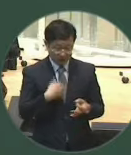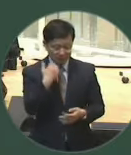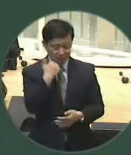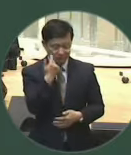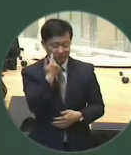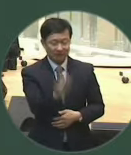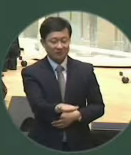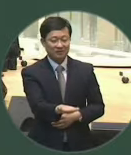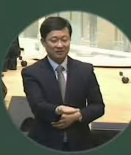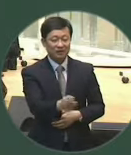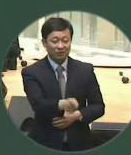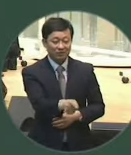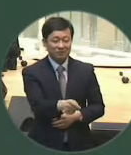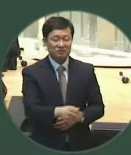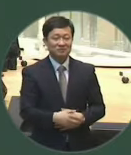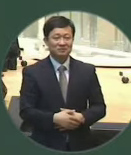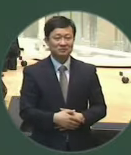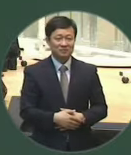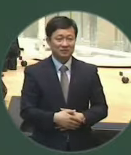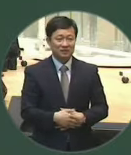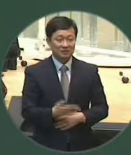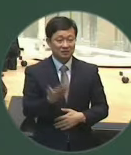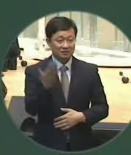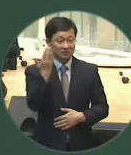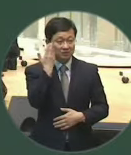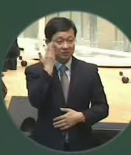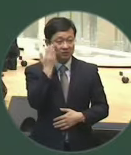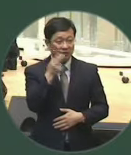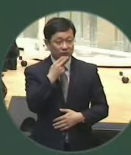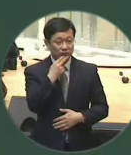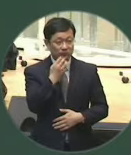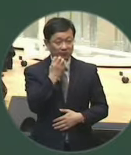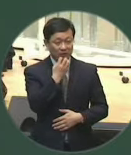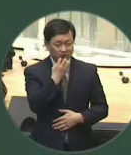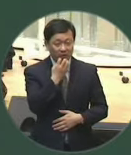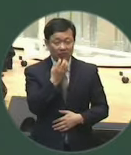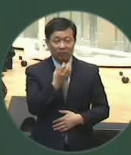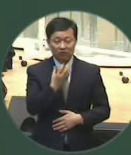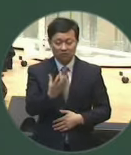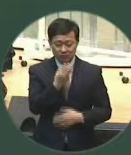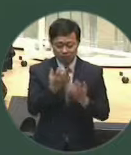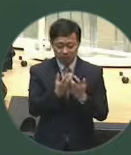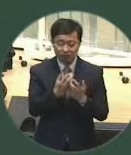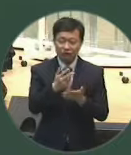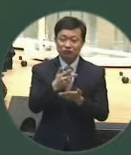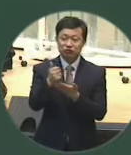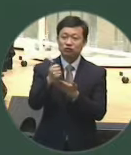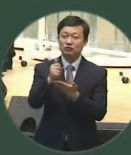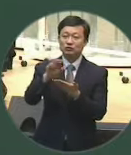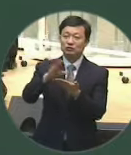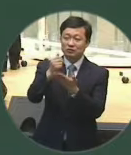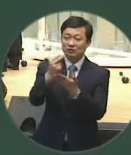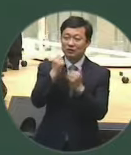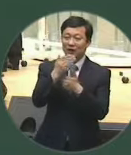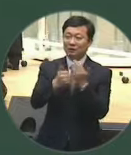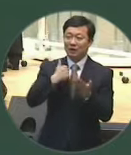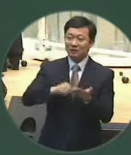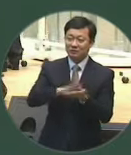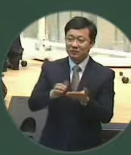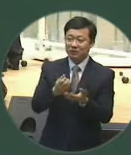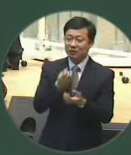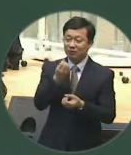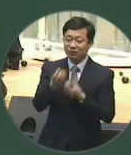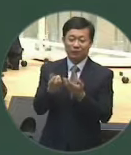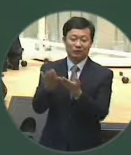I am? 이거는 전혀 지식 없는 베드로가 성령의 감동으로 대답해서 주는 그리스도시요 살아계신